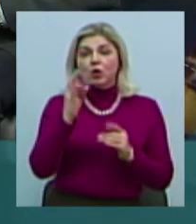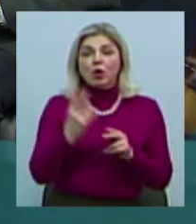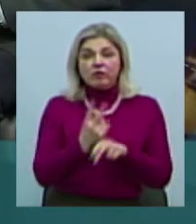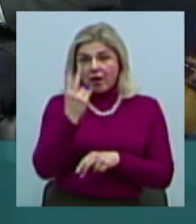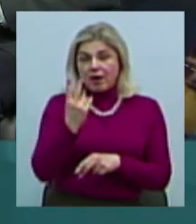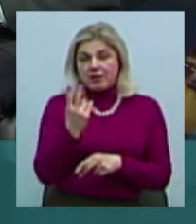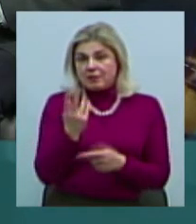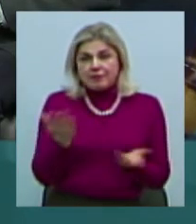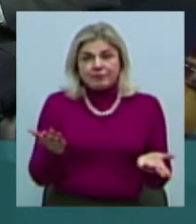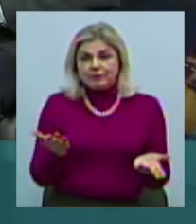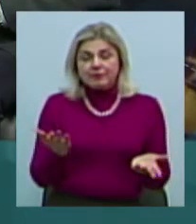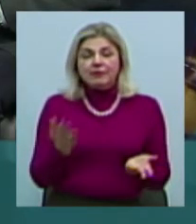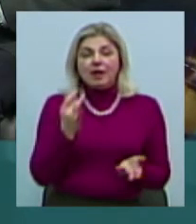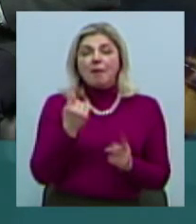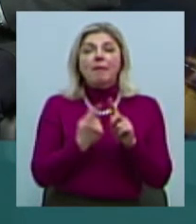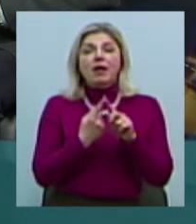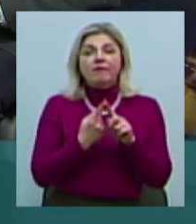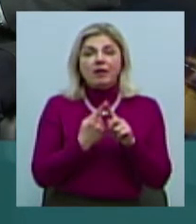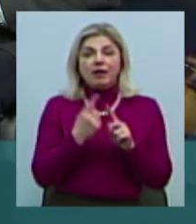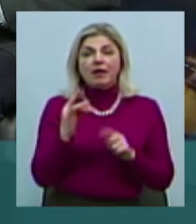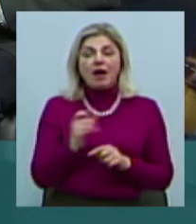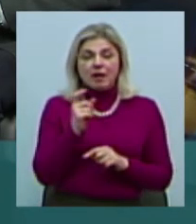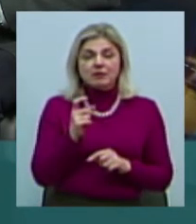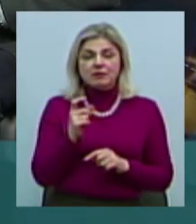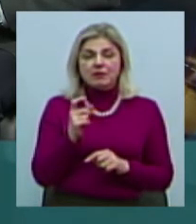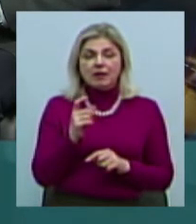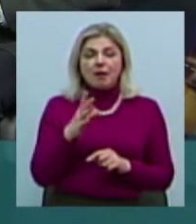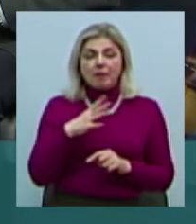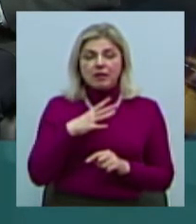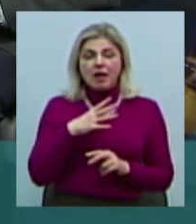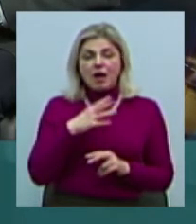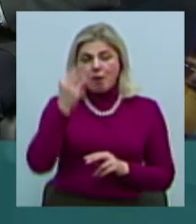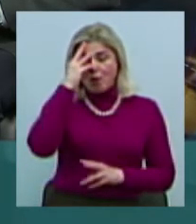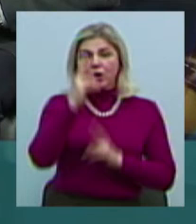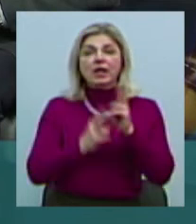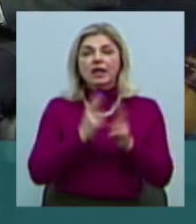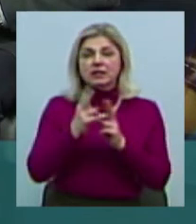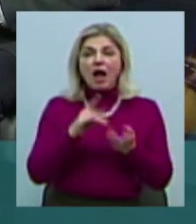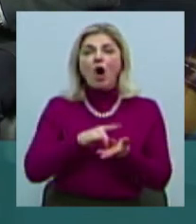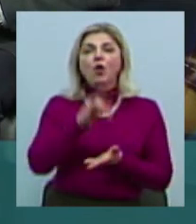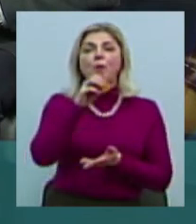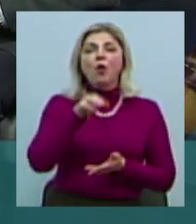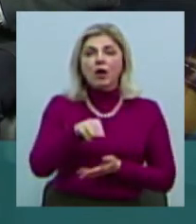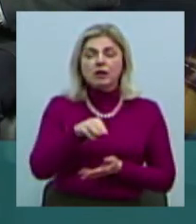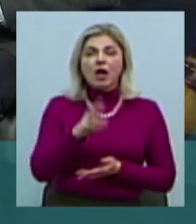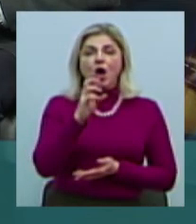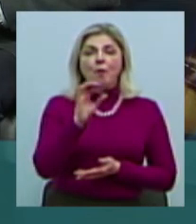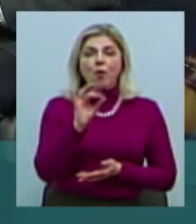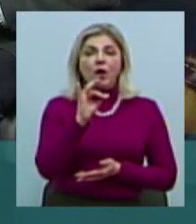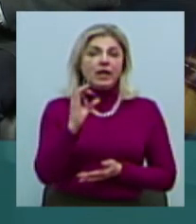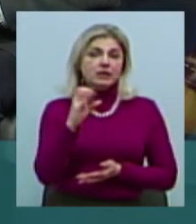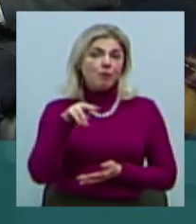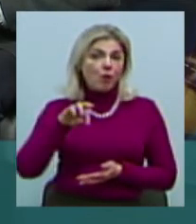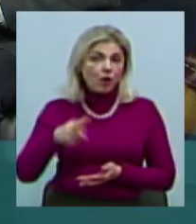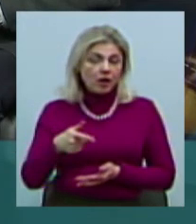об'єкти. Першого разу, якщо не помиляюсь, це була модернізація аеропорту Бориспіль. Другого разу Бортницька, так само в Києві,